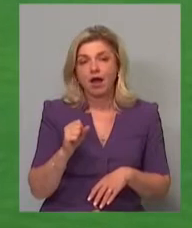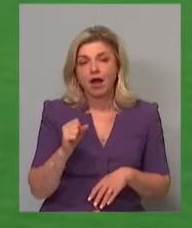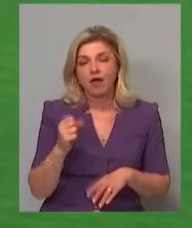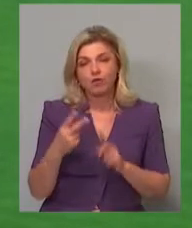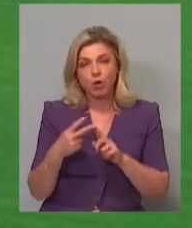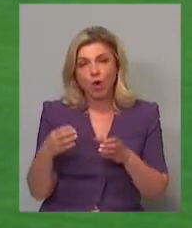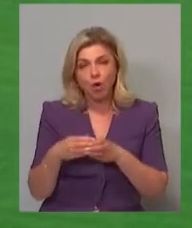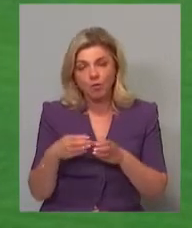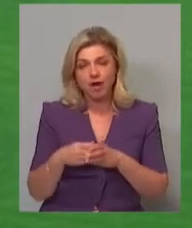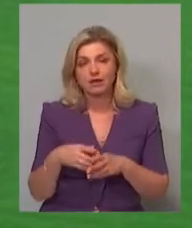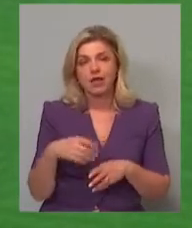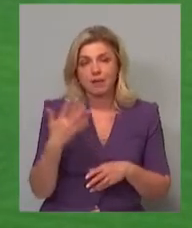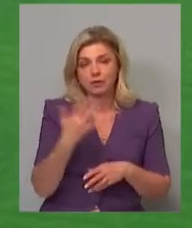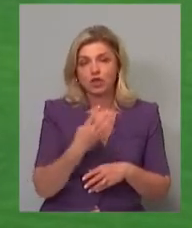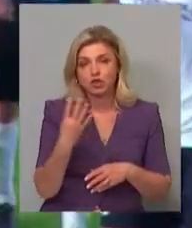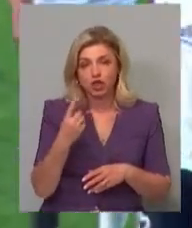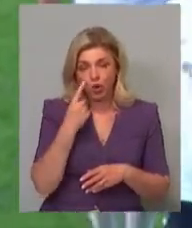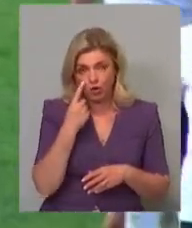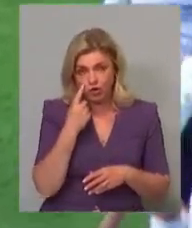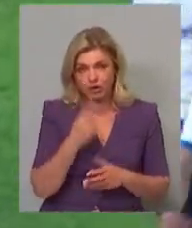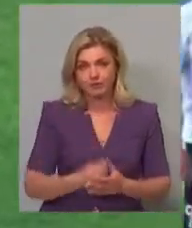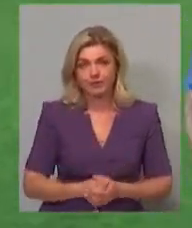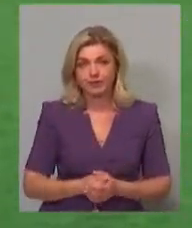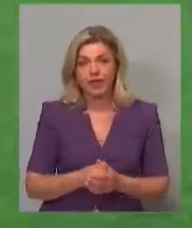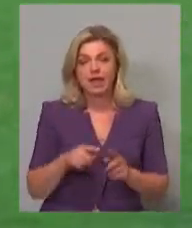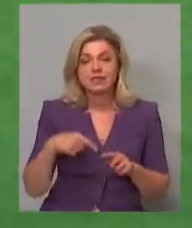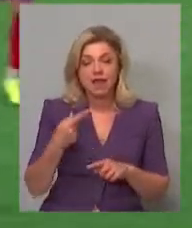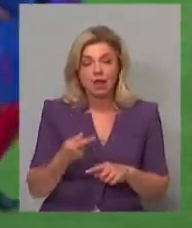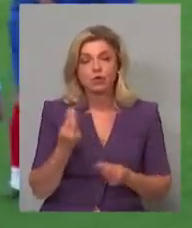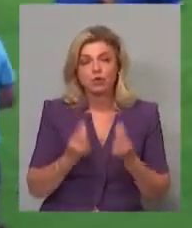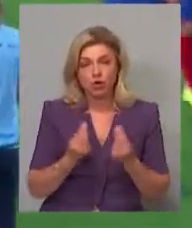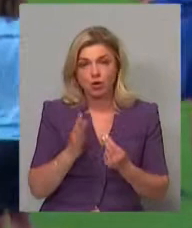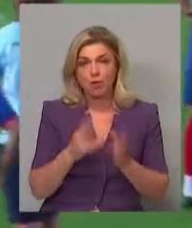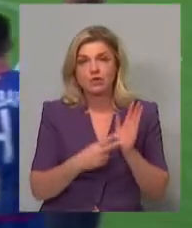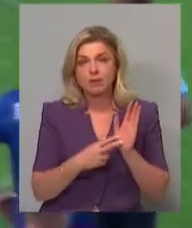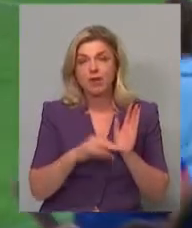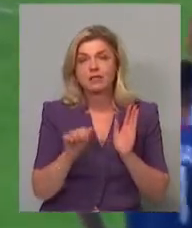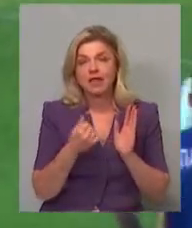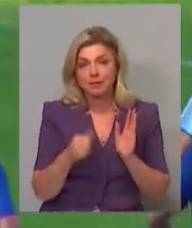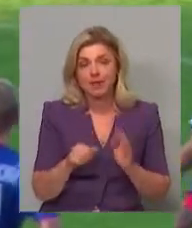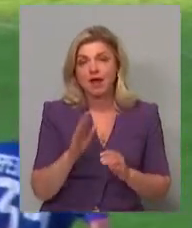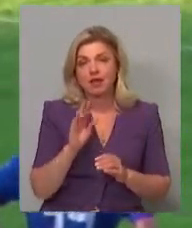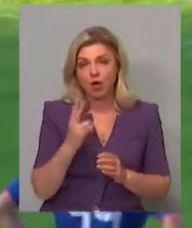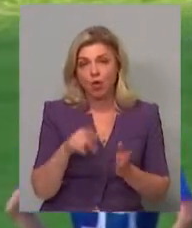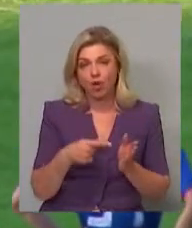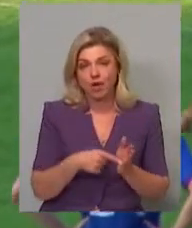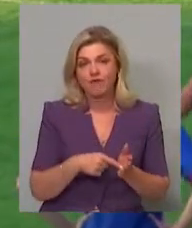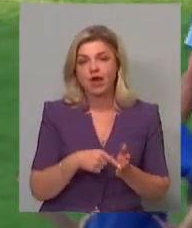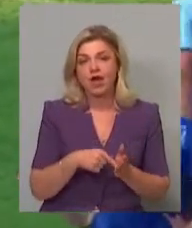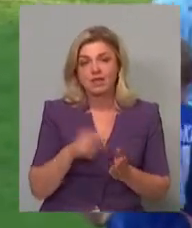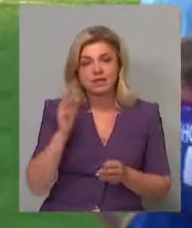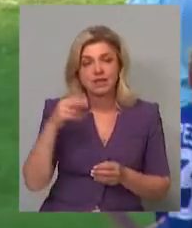місце, маючи у своєму пасиві 54 очки. Наступний матч «Корабели» зіграють 7 серпня у Миколаєві проти запорізького